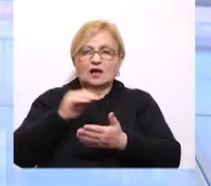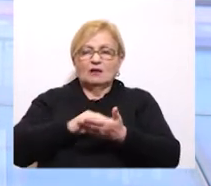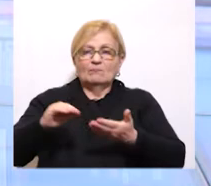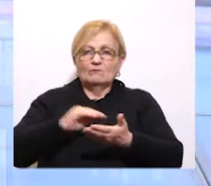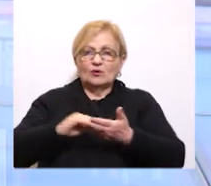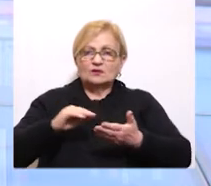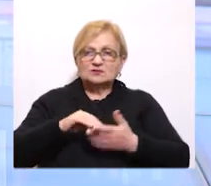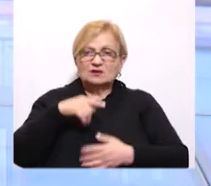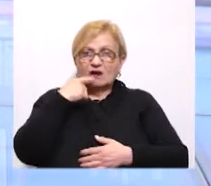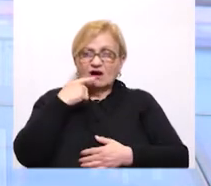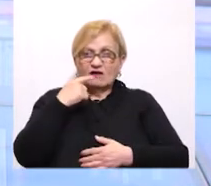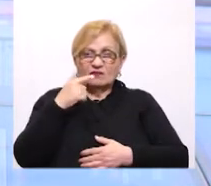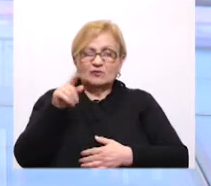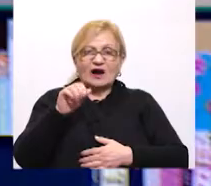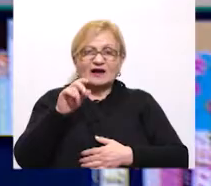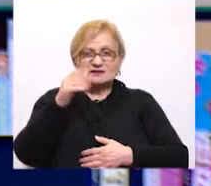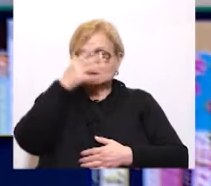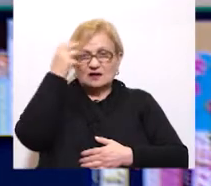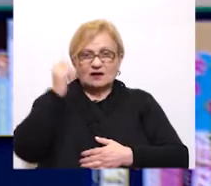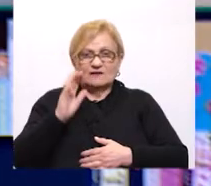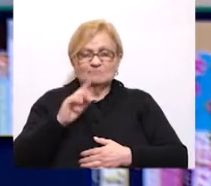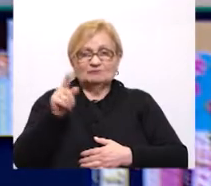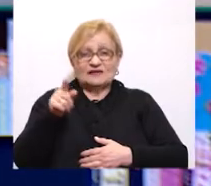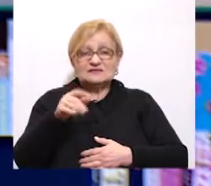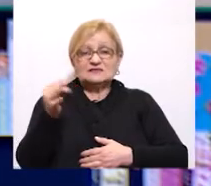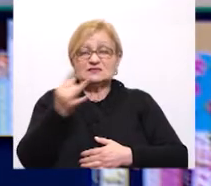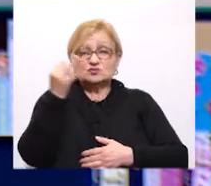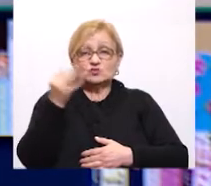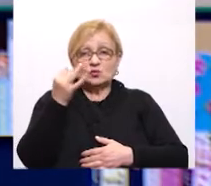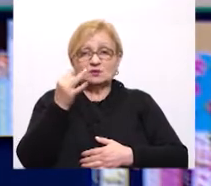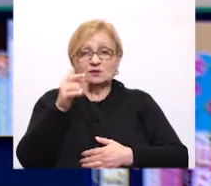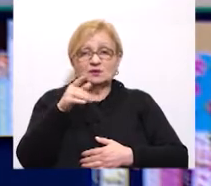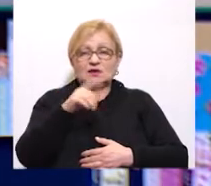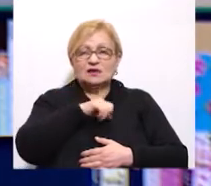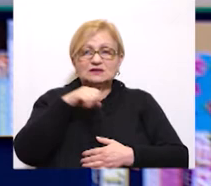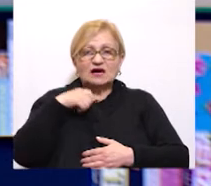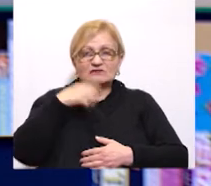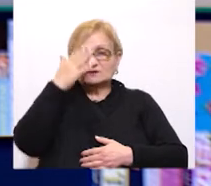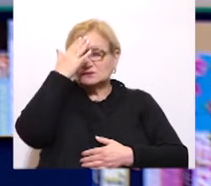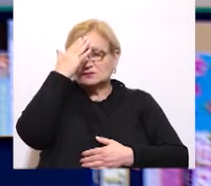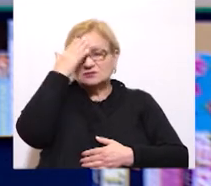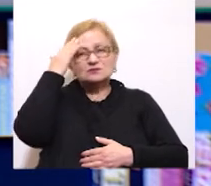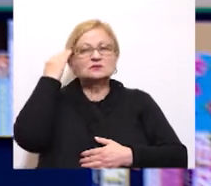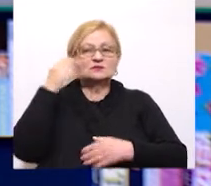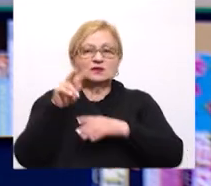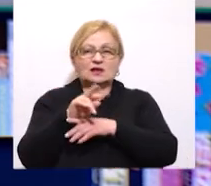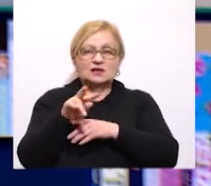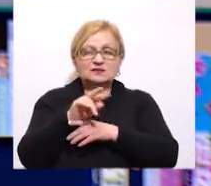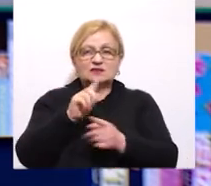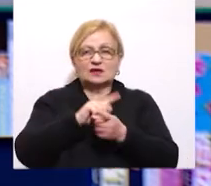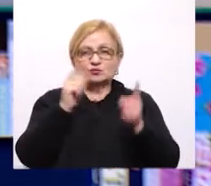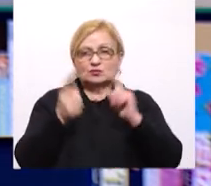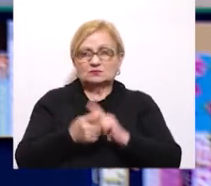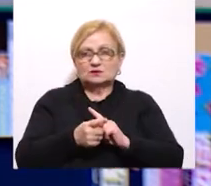აკაკი წერეთელიც არ დავივიწყოთ. რომელმაც ეს ისტორია თავისი ნიჭის ძალით ლიტერატურად